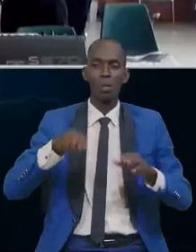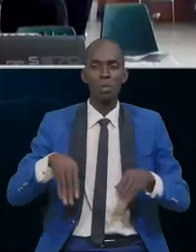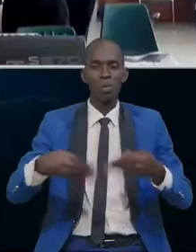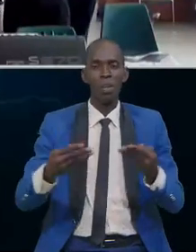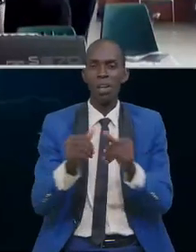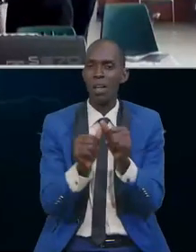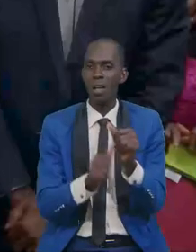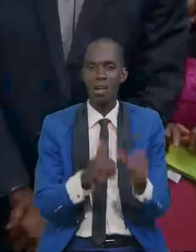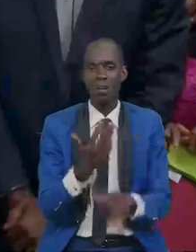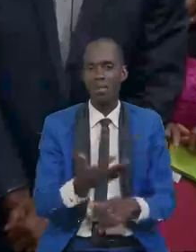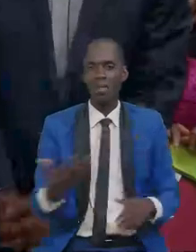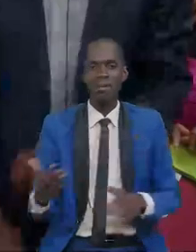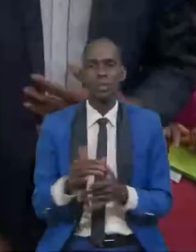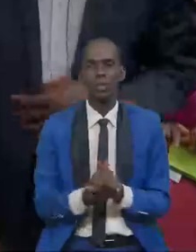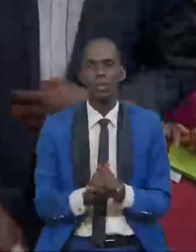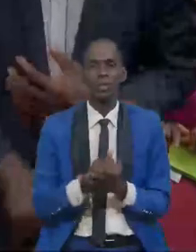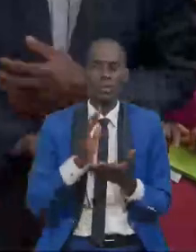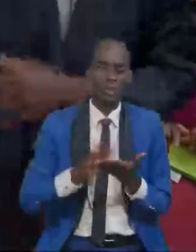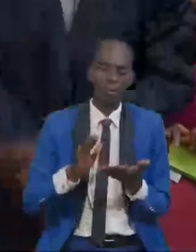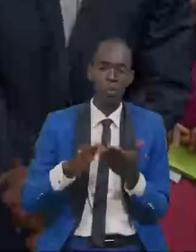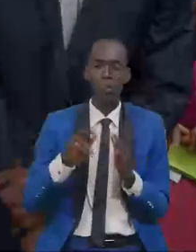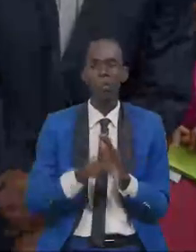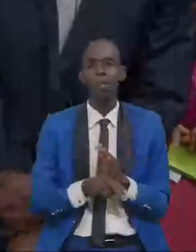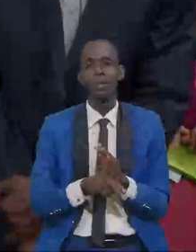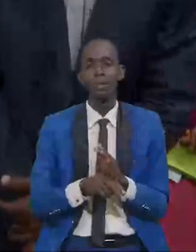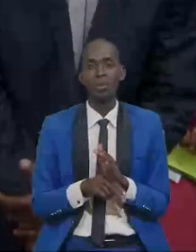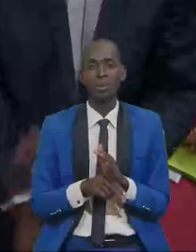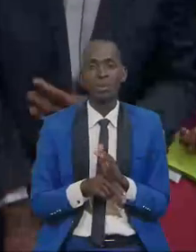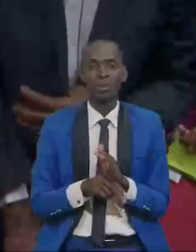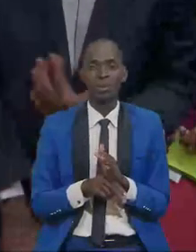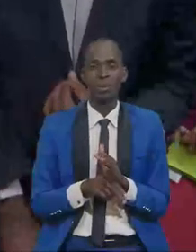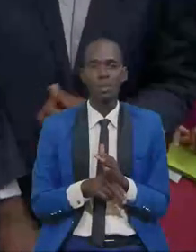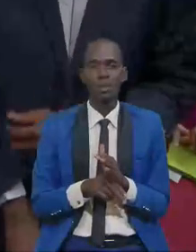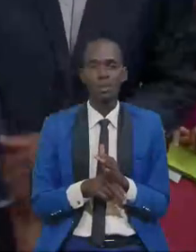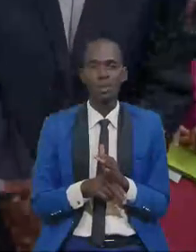c'est pourvu pour toi, le pardon